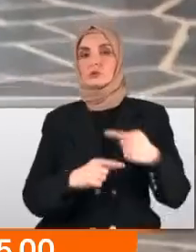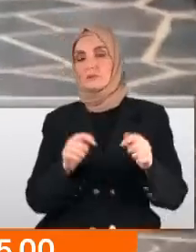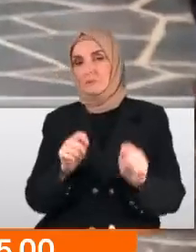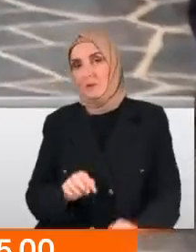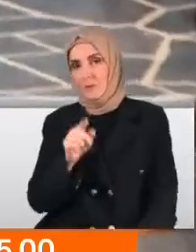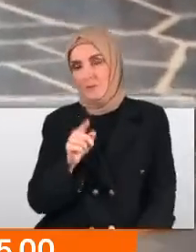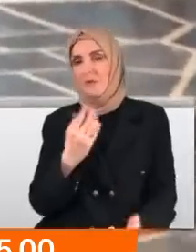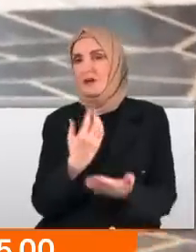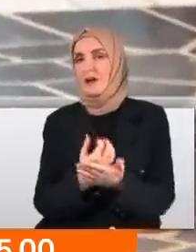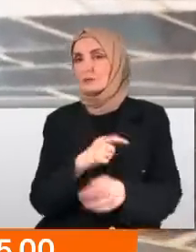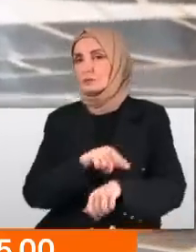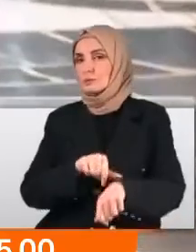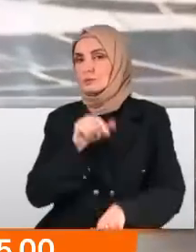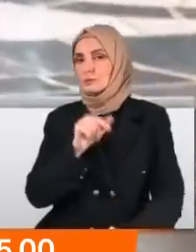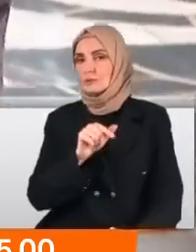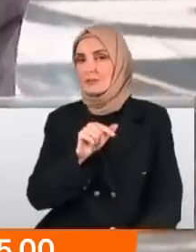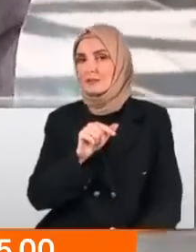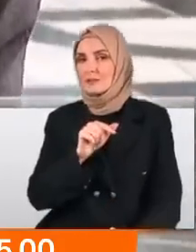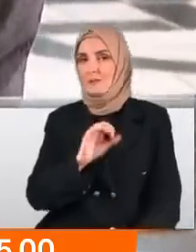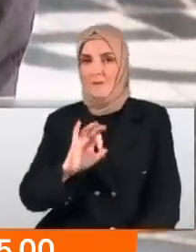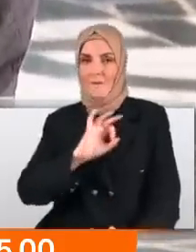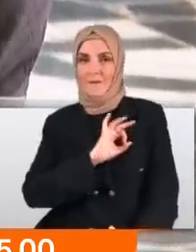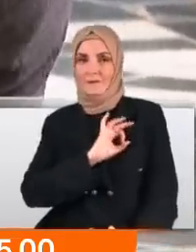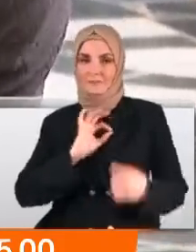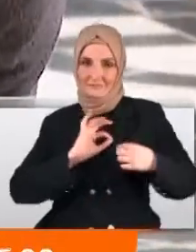Kayıt süreci rozet takılmasıyla sona eriyor.